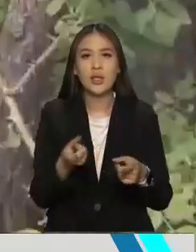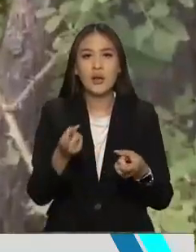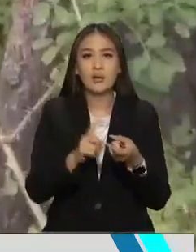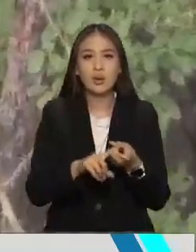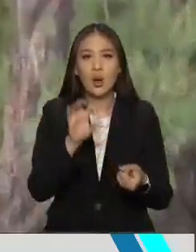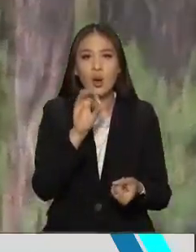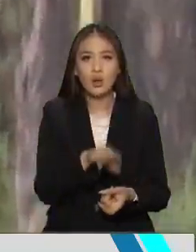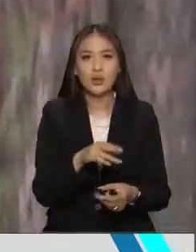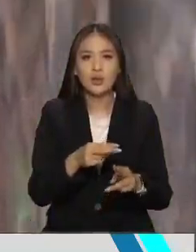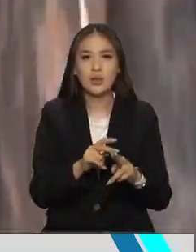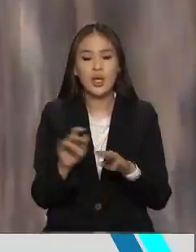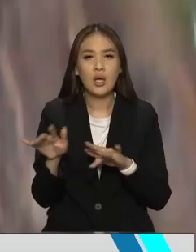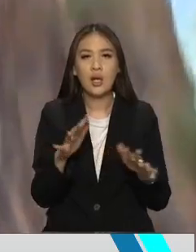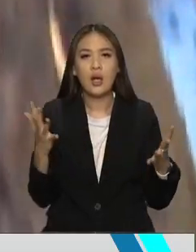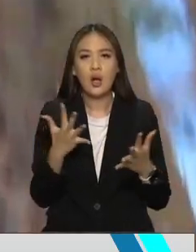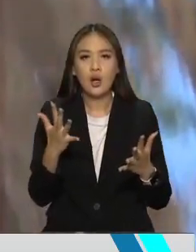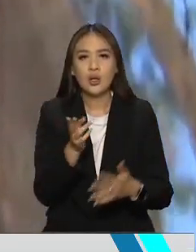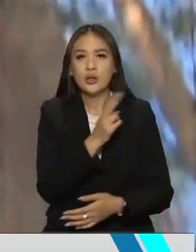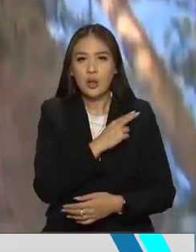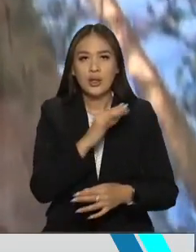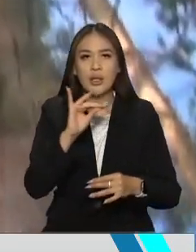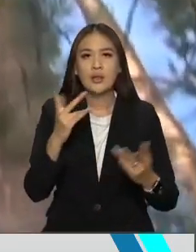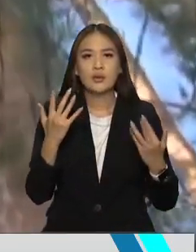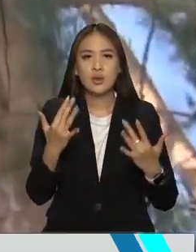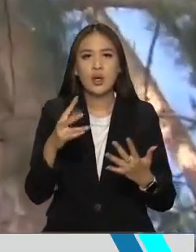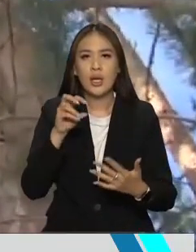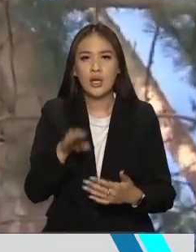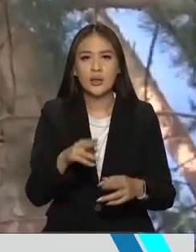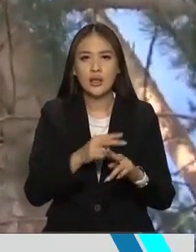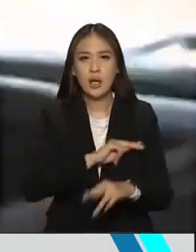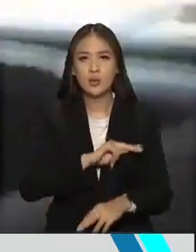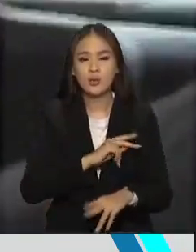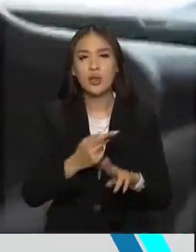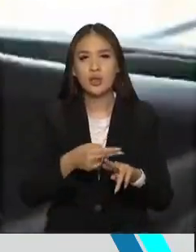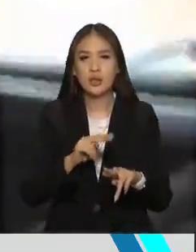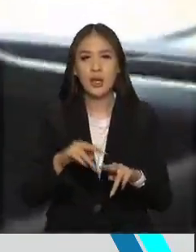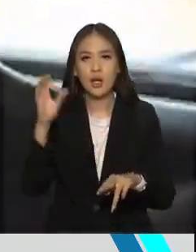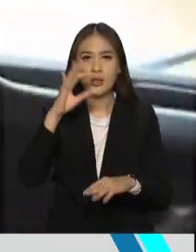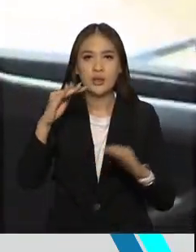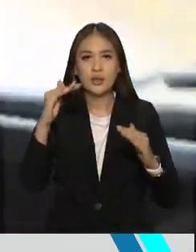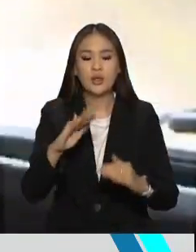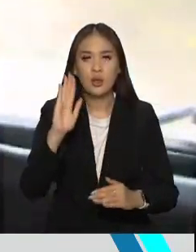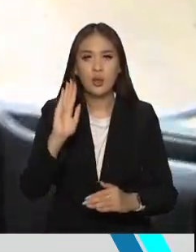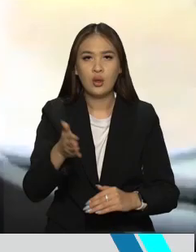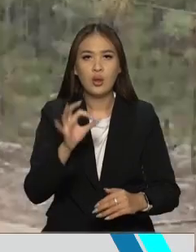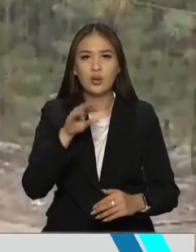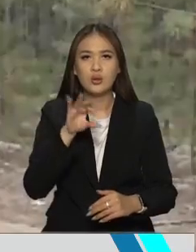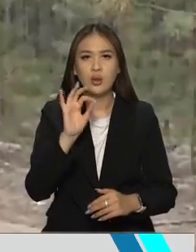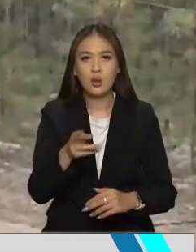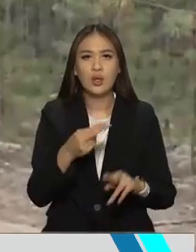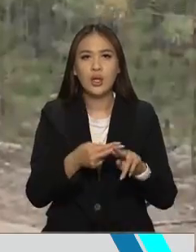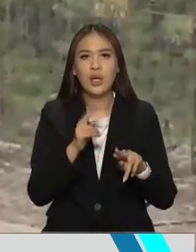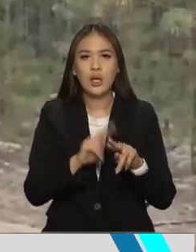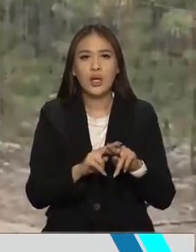в зависимости от занимаемой должности и выслуге лет ожидается Что данная мера позволит снизить отток квалифицированных